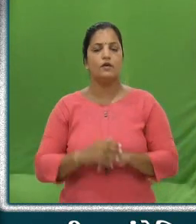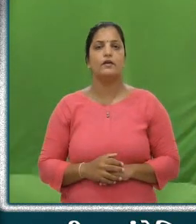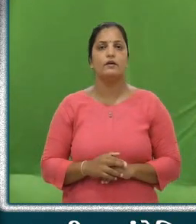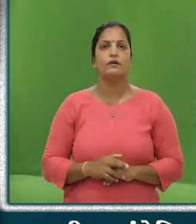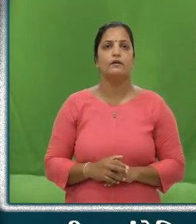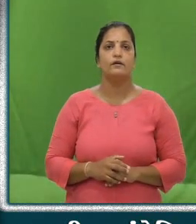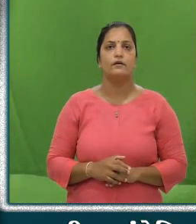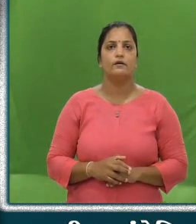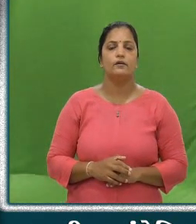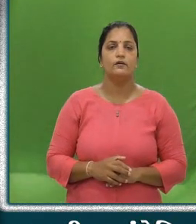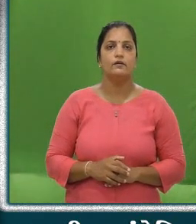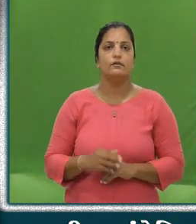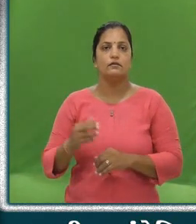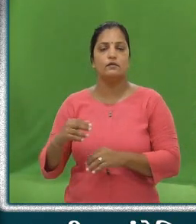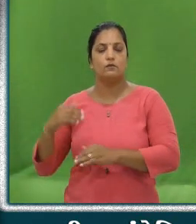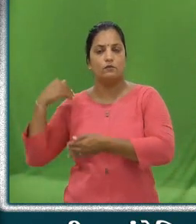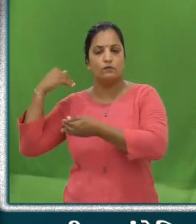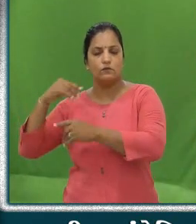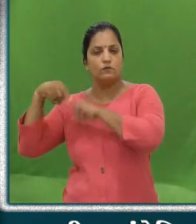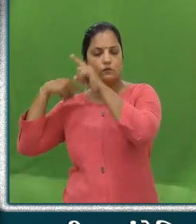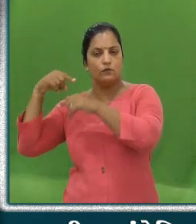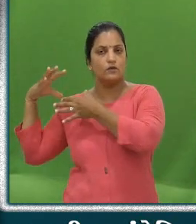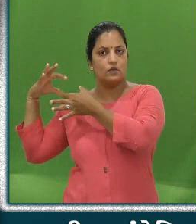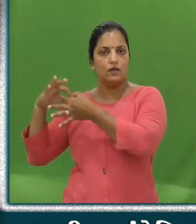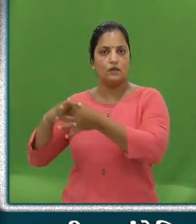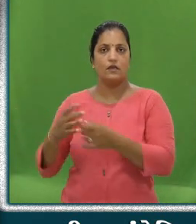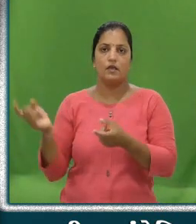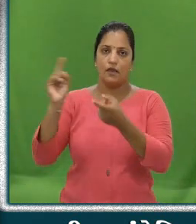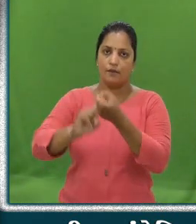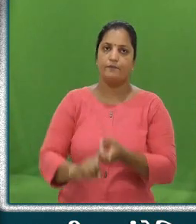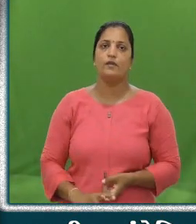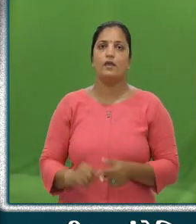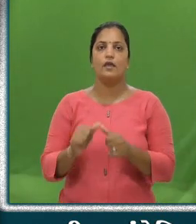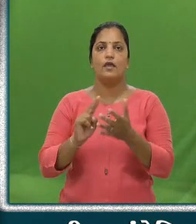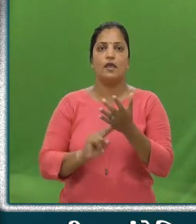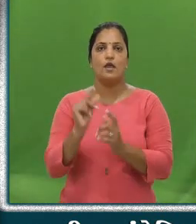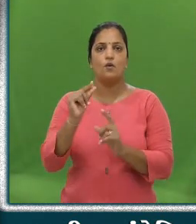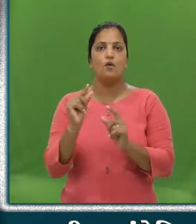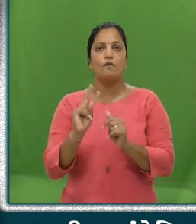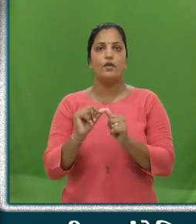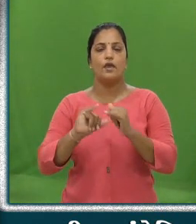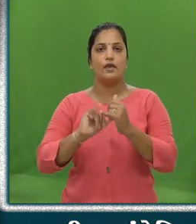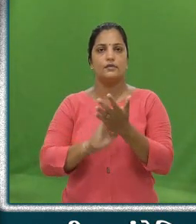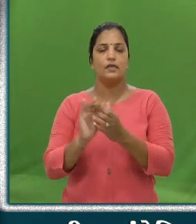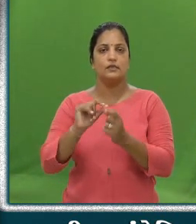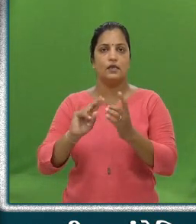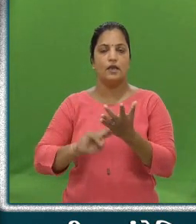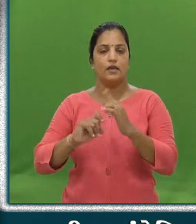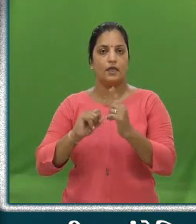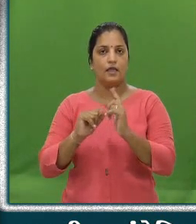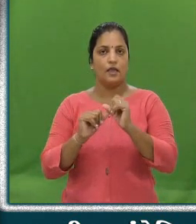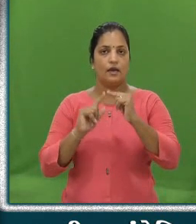શું થાય છે કે સંતતિની અંદર ઉતરી આવે તે ઘટનાને આપણે આનુવંશિકતા તરીકે ઓળખવામાં આવે